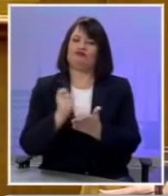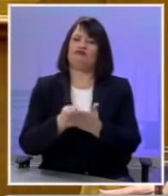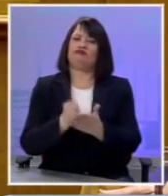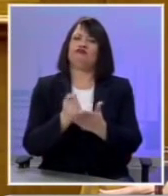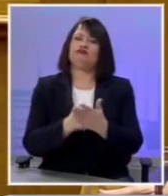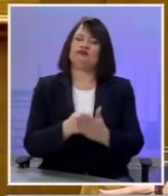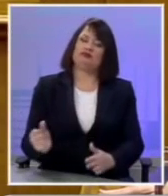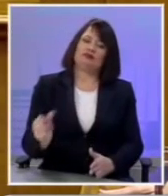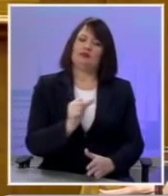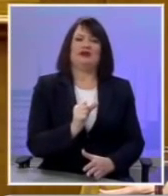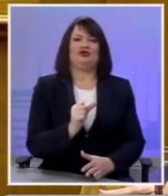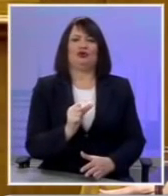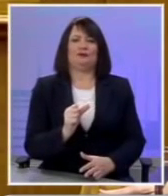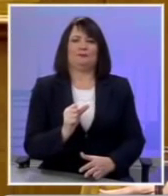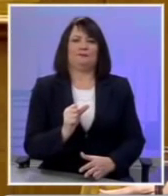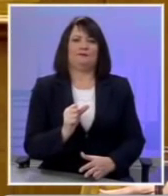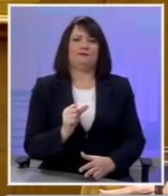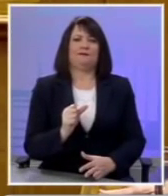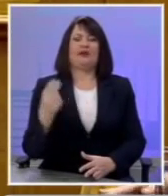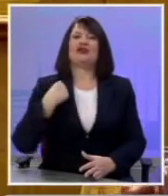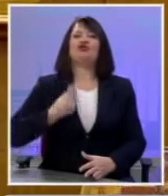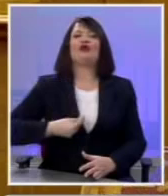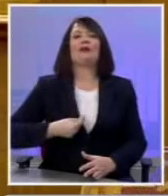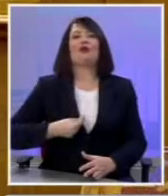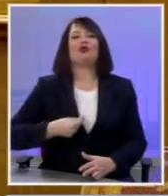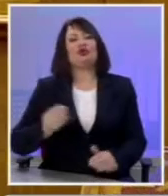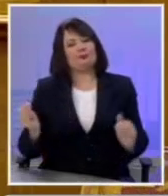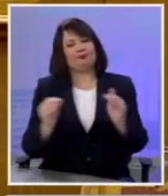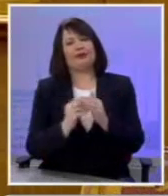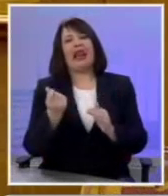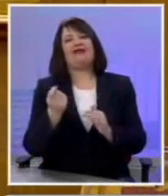να επιστρέψουν στο δημόσιο τα χρήματά του.